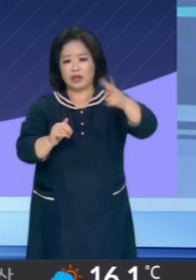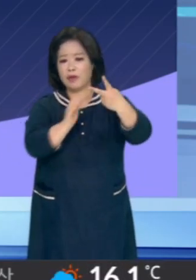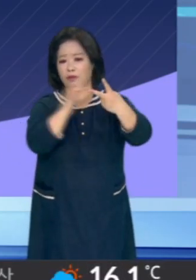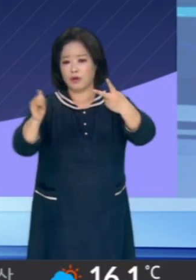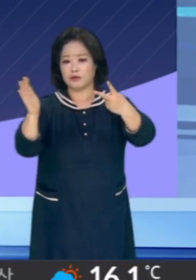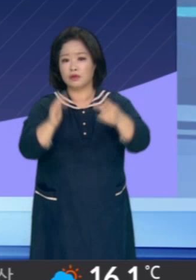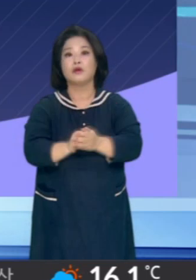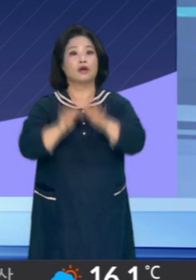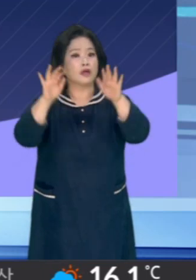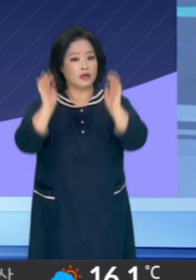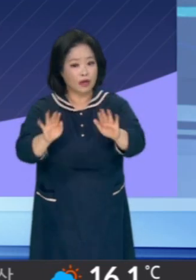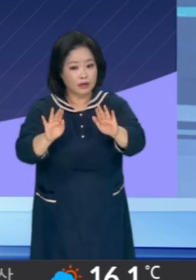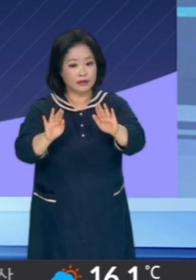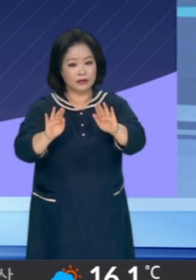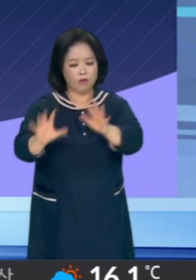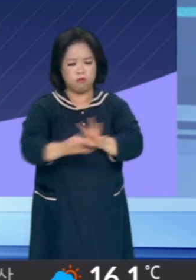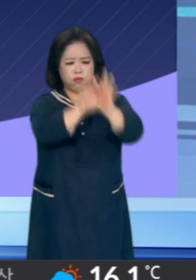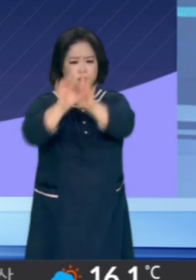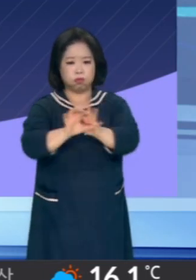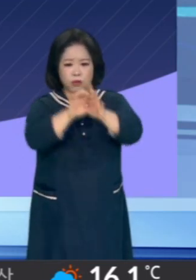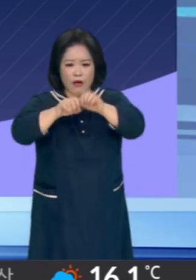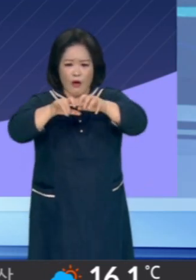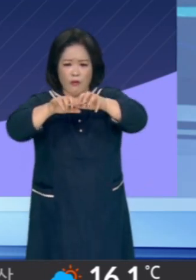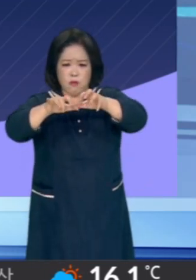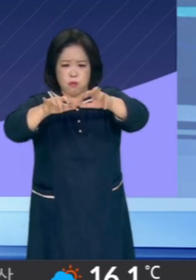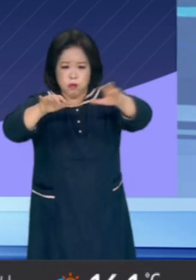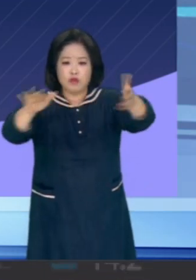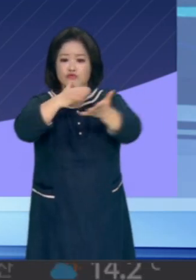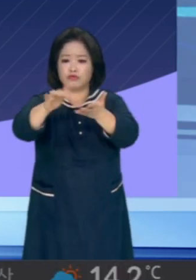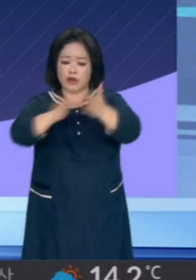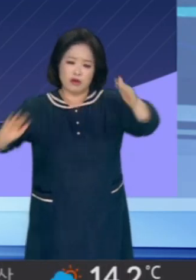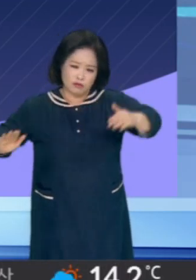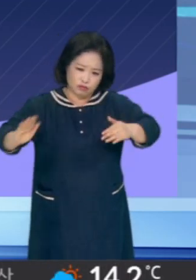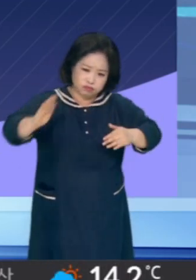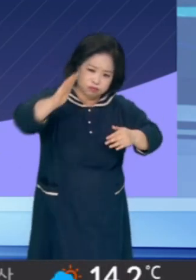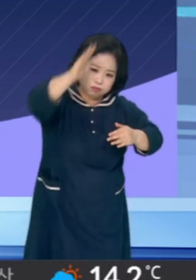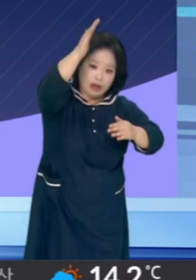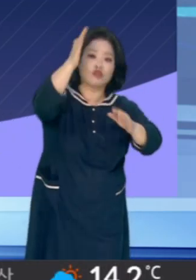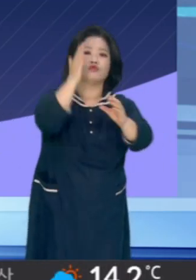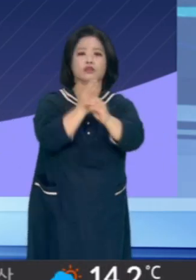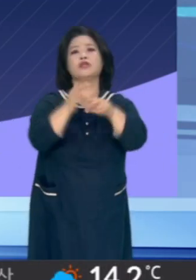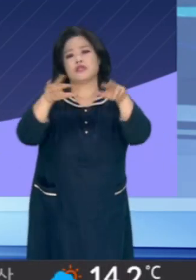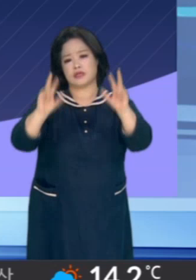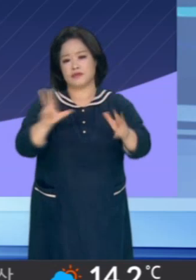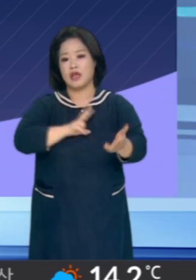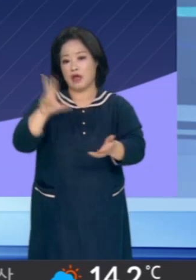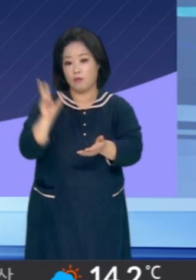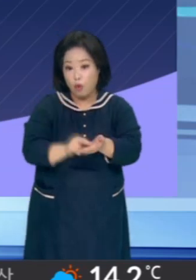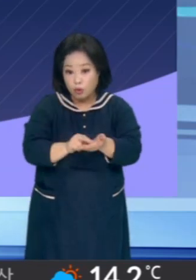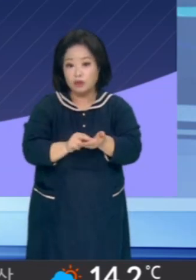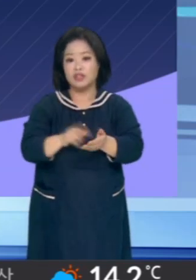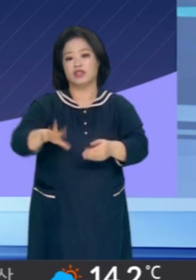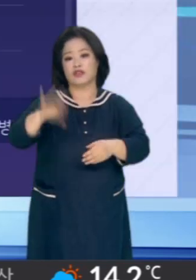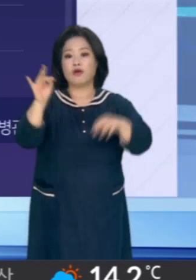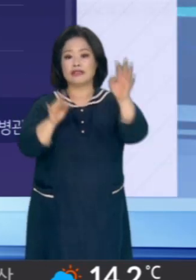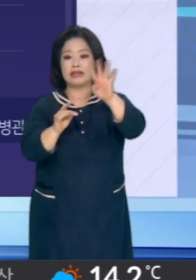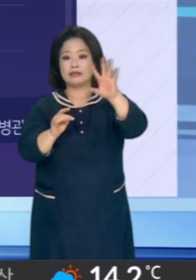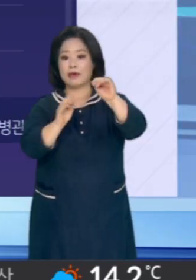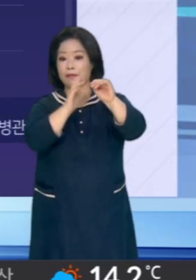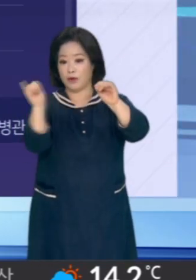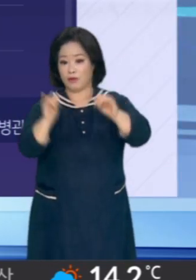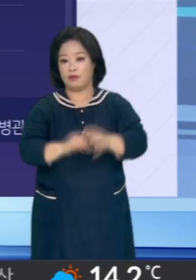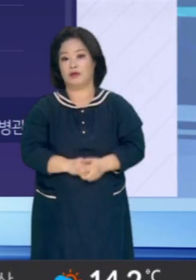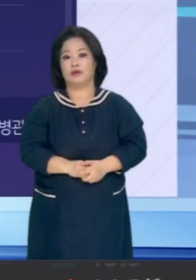국내 코로나19 유행이 점점 정점을 향해 가고 있습니다. 오늘의 그래픽 뉴스 첫 40만 명대입니다. 자,